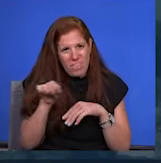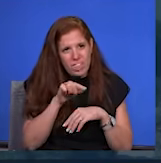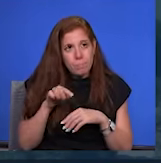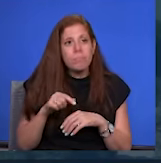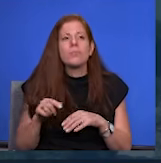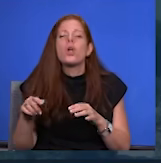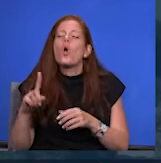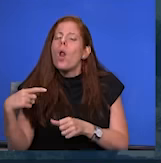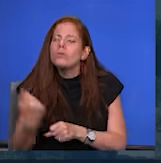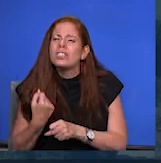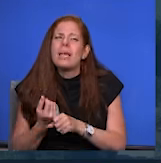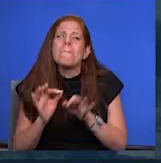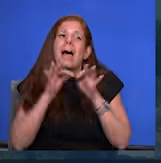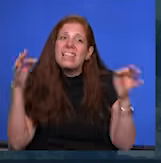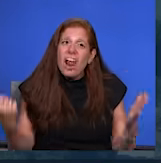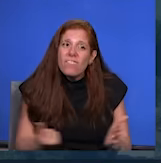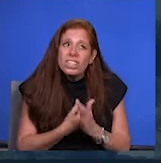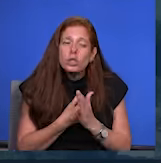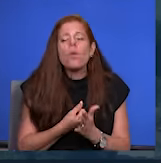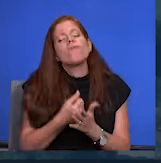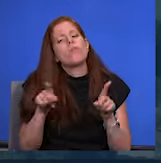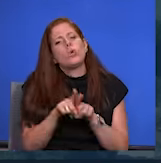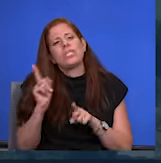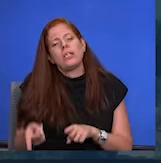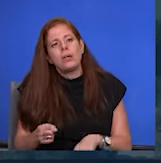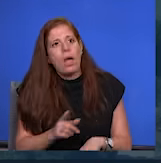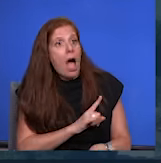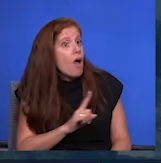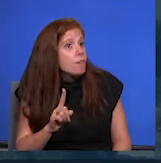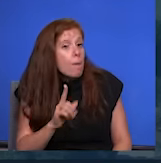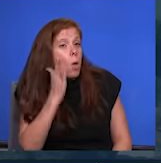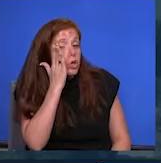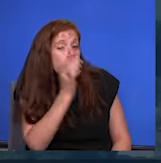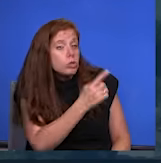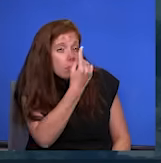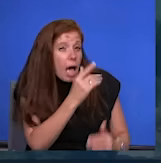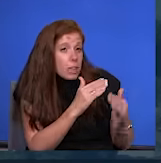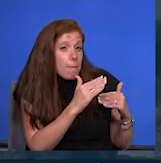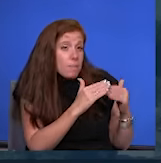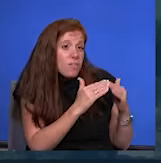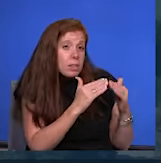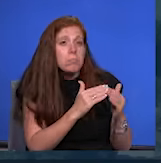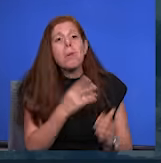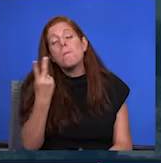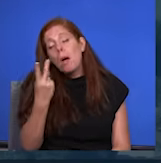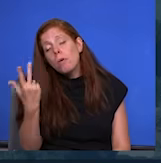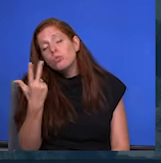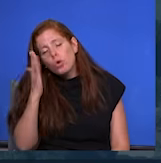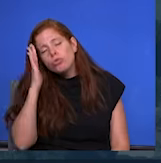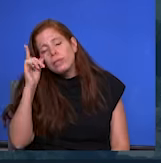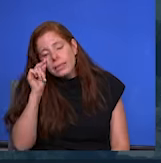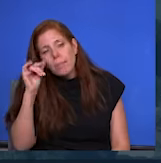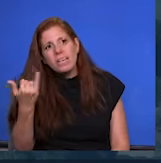ועד הסוף נעשה כדין וברישיון. אף פעם לא ישנתם שם באחד המבנים? היה פעמיים 3 שנרדמתי, כן. יש לי 12